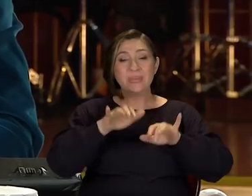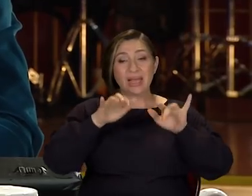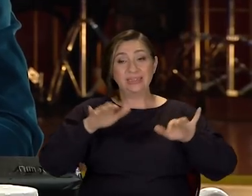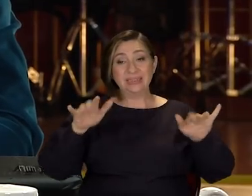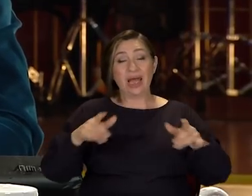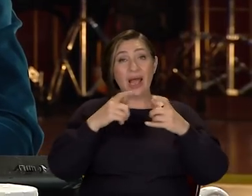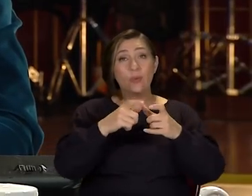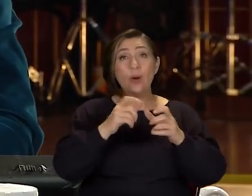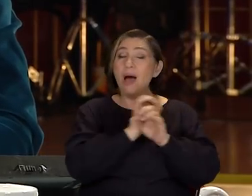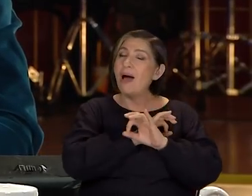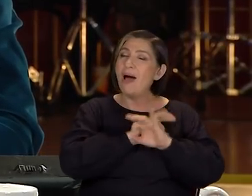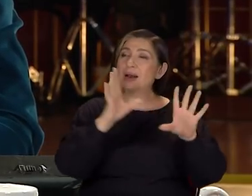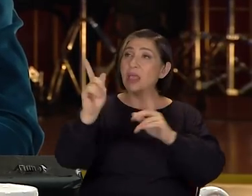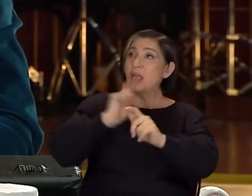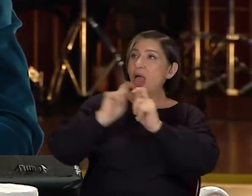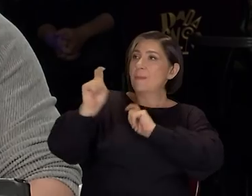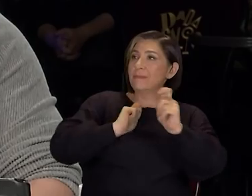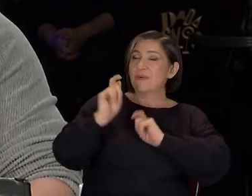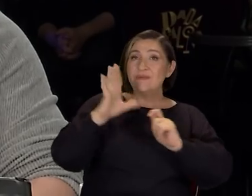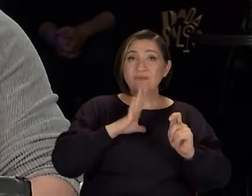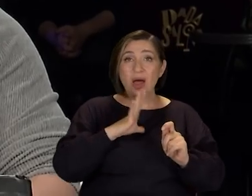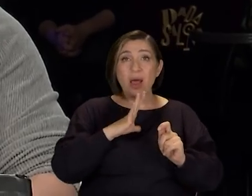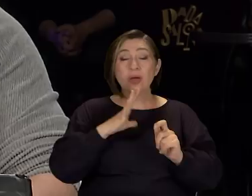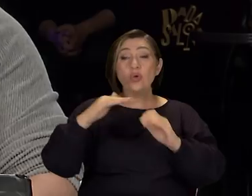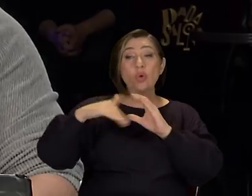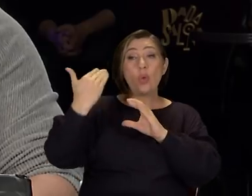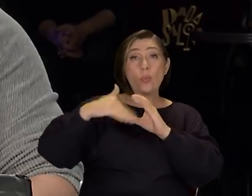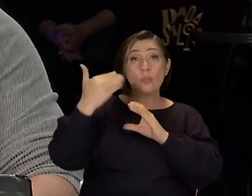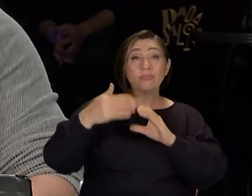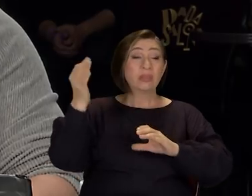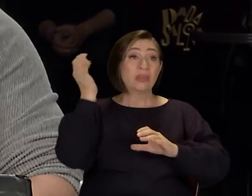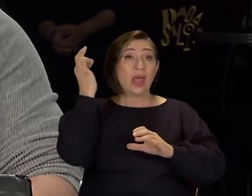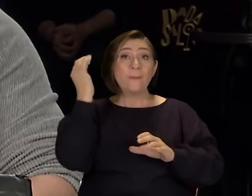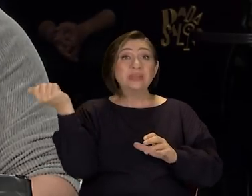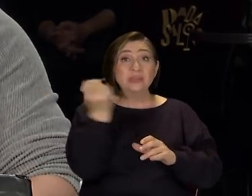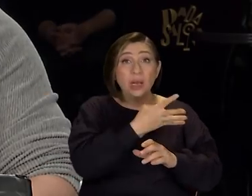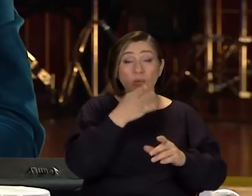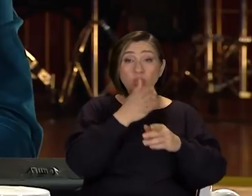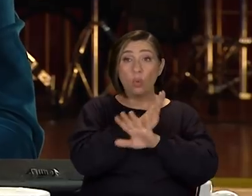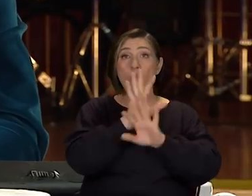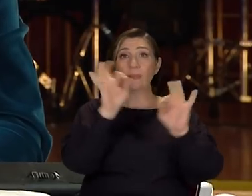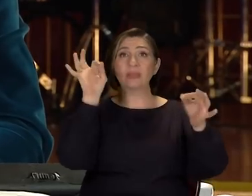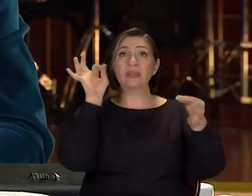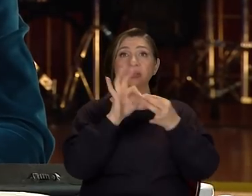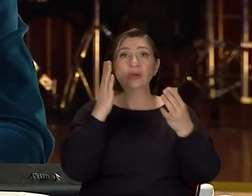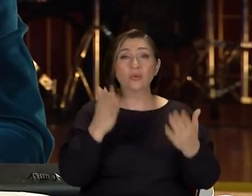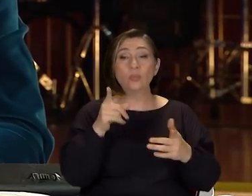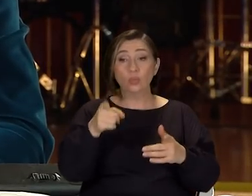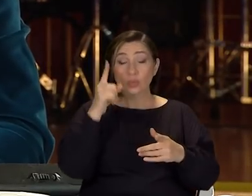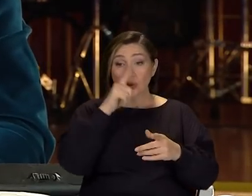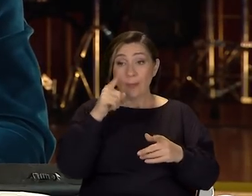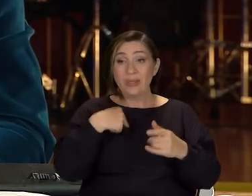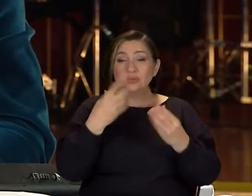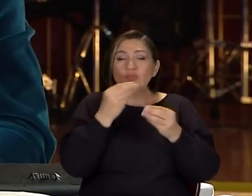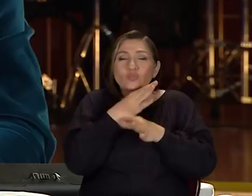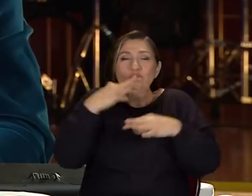albümü harika talep gördü. Aldığımız yorumlar ve dinlenme sayıları da bunu doğrular nitelikte. Bu durum da beni son